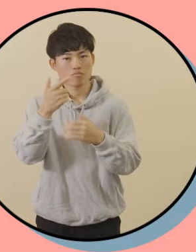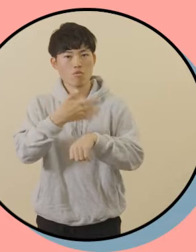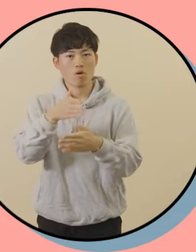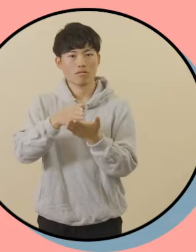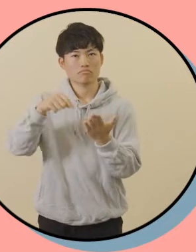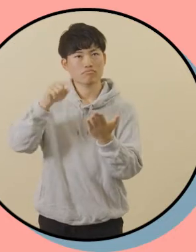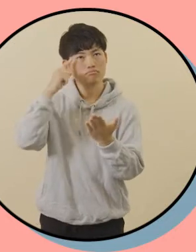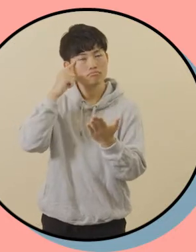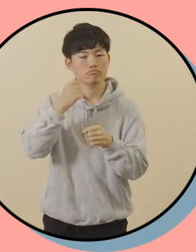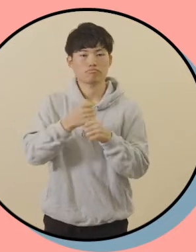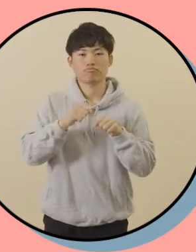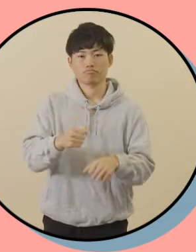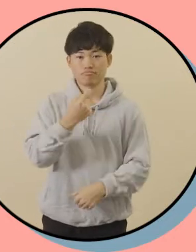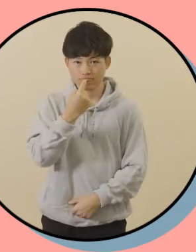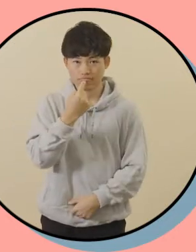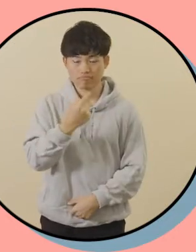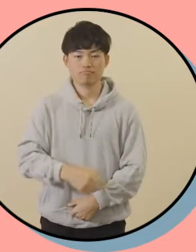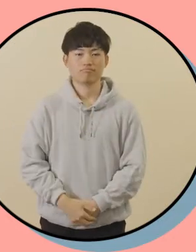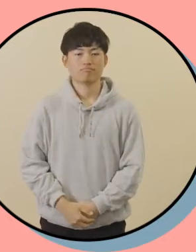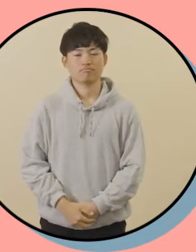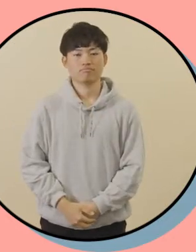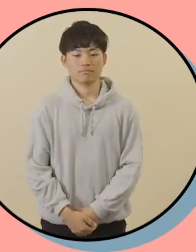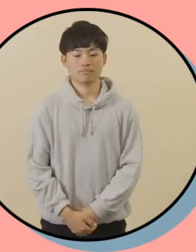いたり物語を作ったりしています。